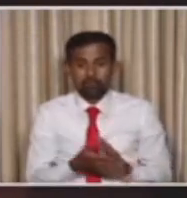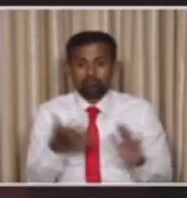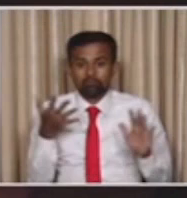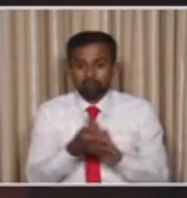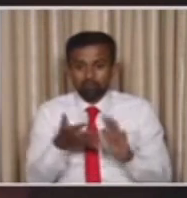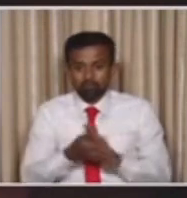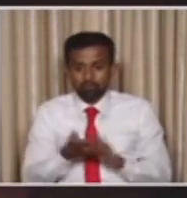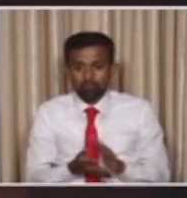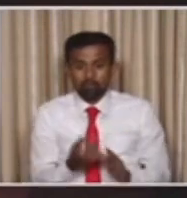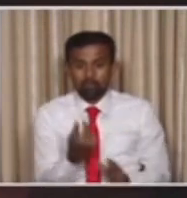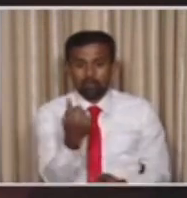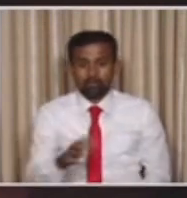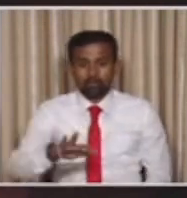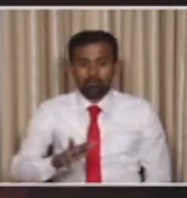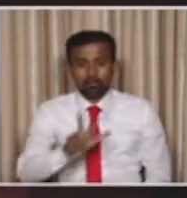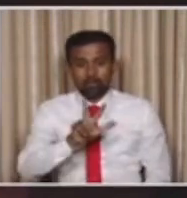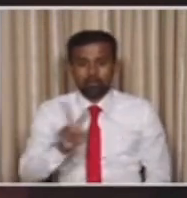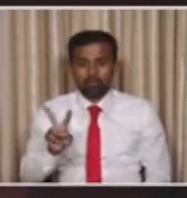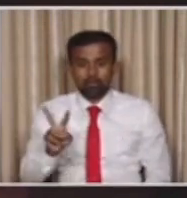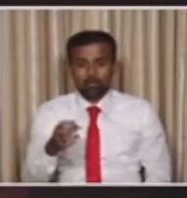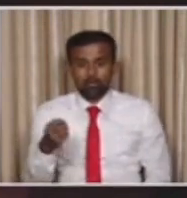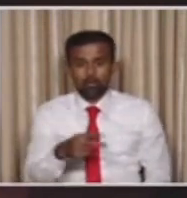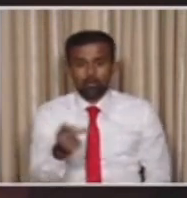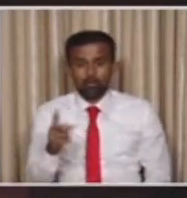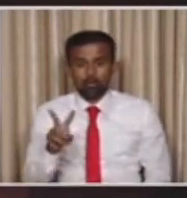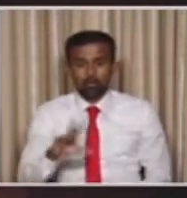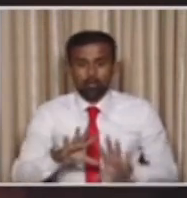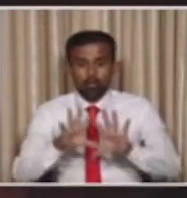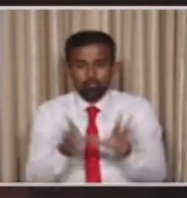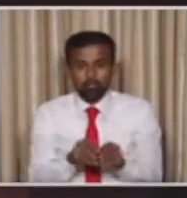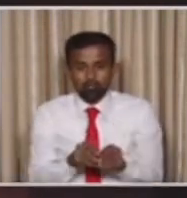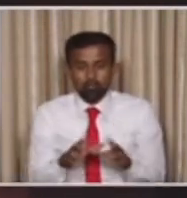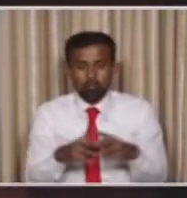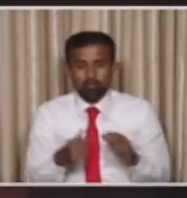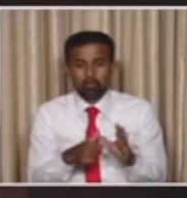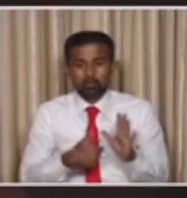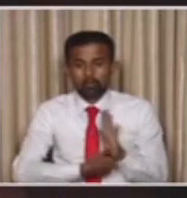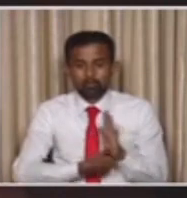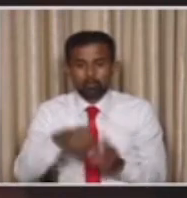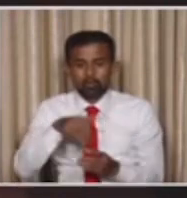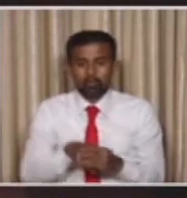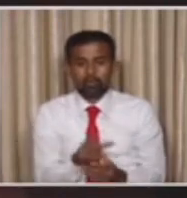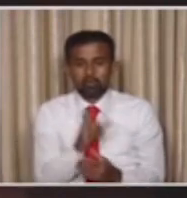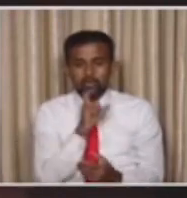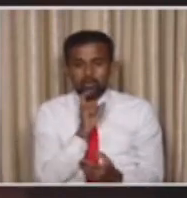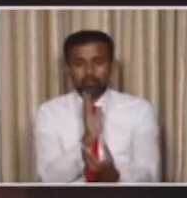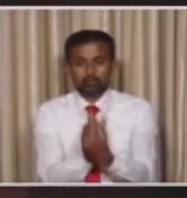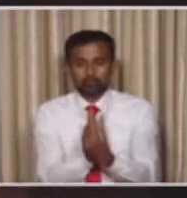සම්බන්ධයෙන් 1982 අංක 12 පොදු දේපළ පනත යටතේ නඩු